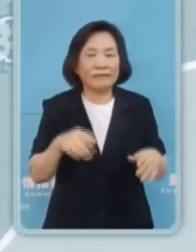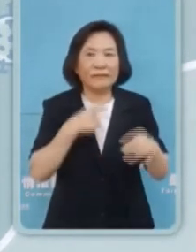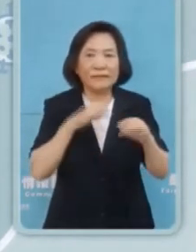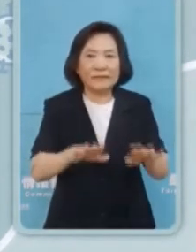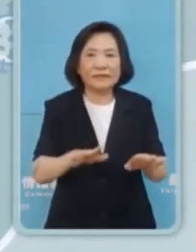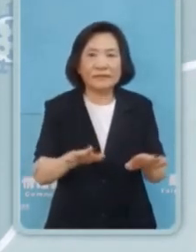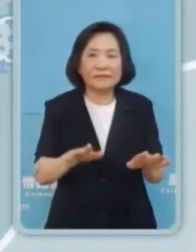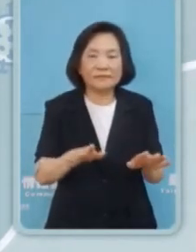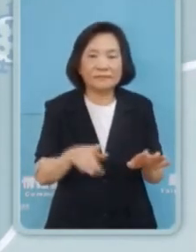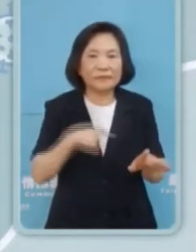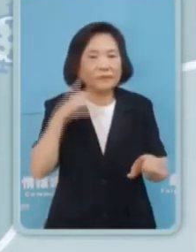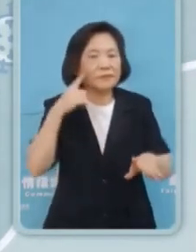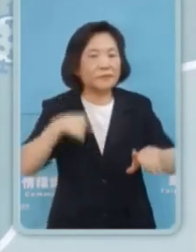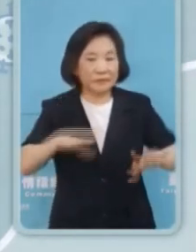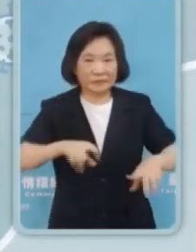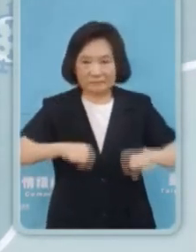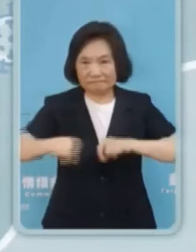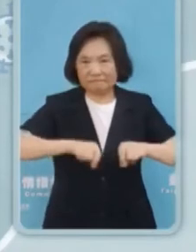是这样的哦。